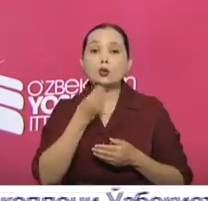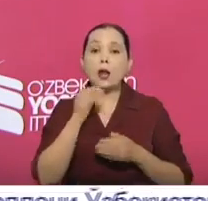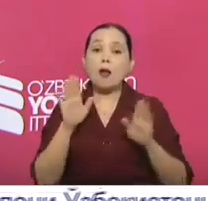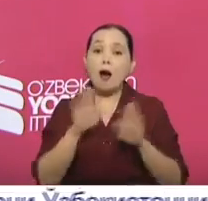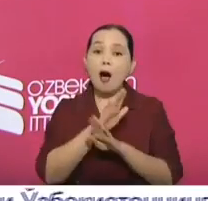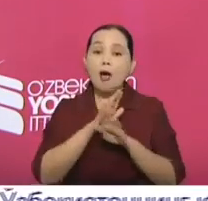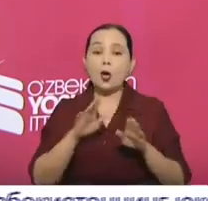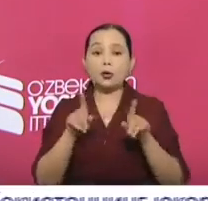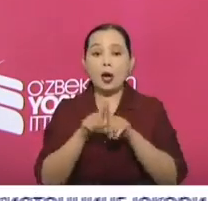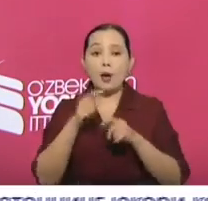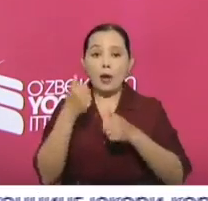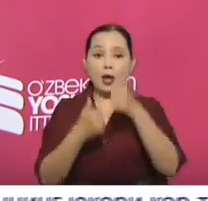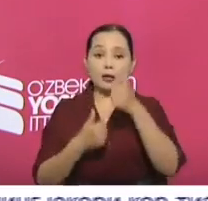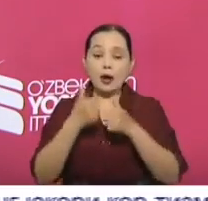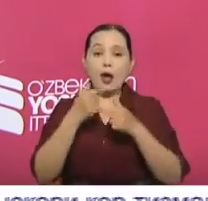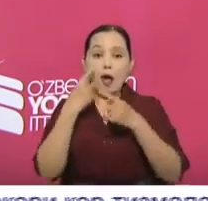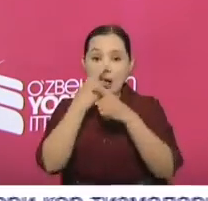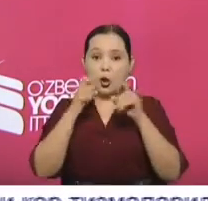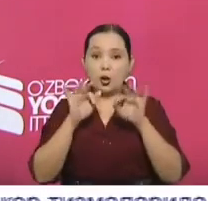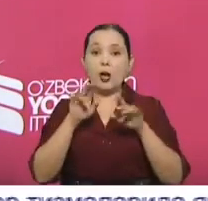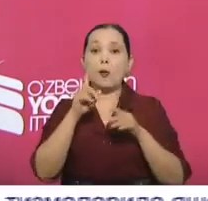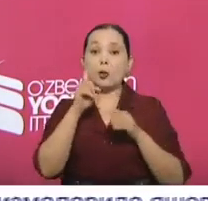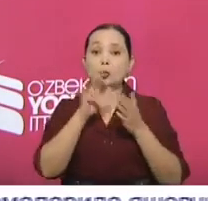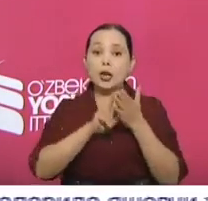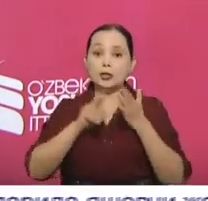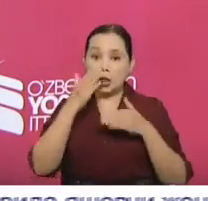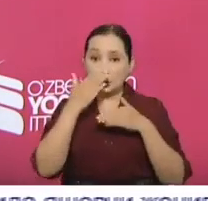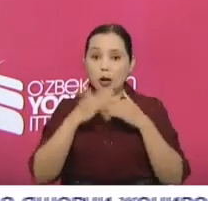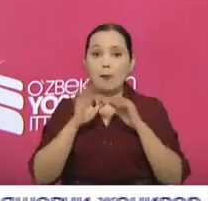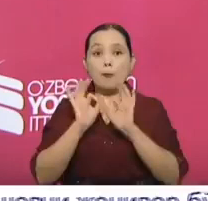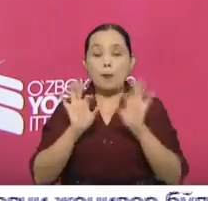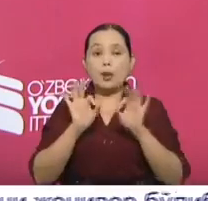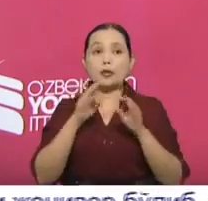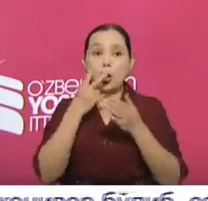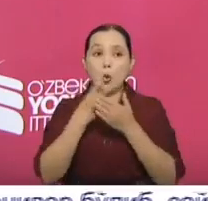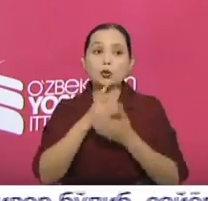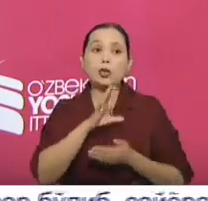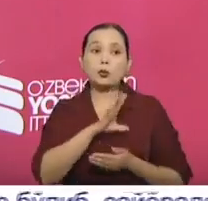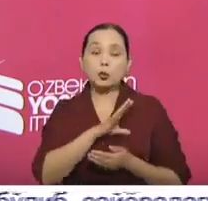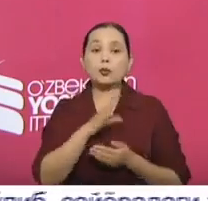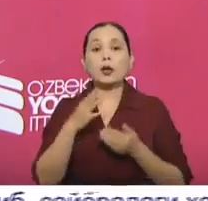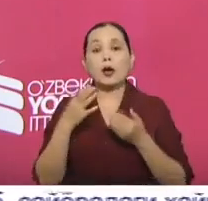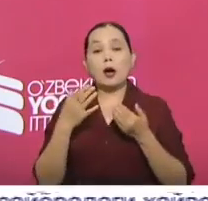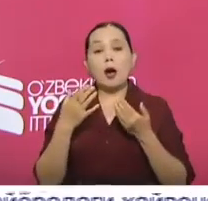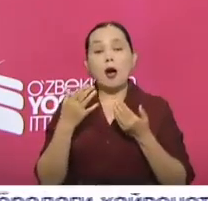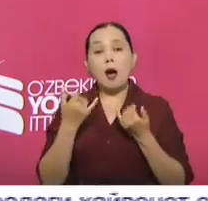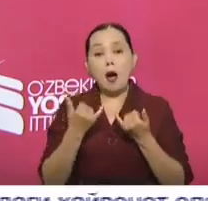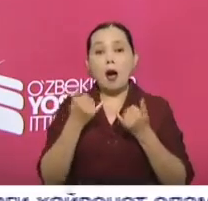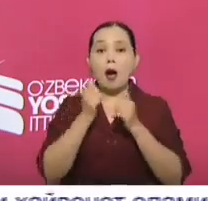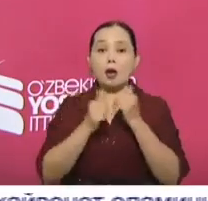challenge ham e'lon qilingan. Bu bo'yicha 180 ta targ'ibot materiallari ko'rsatib turilibdi va har